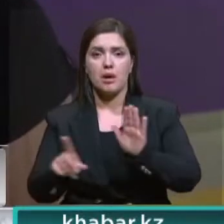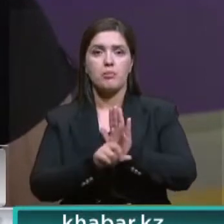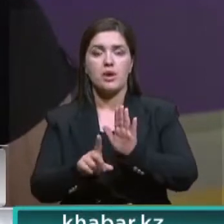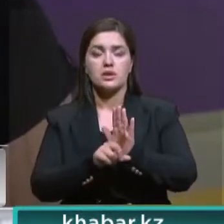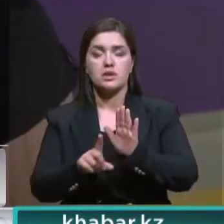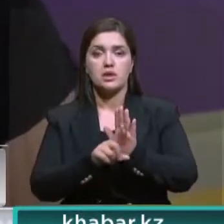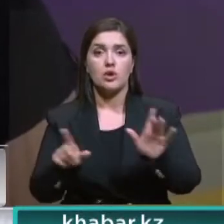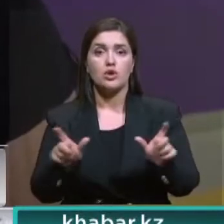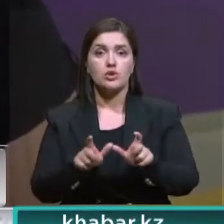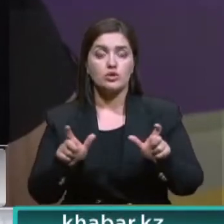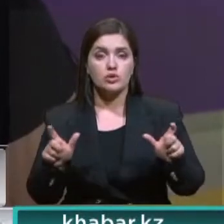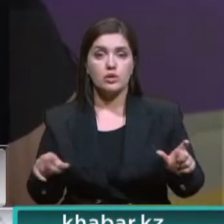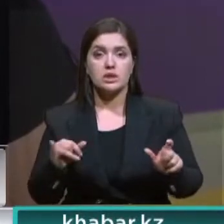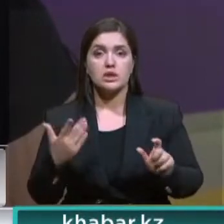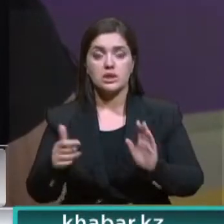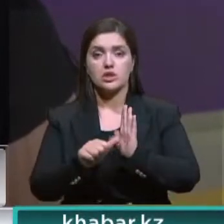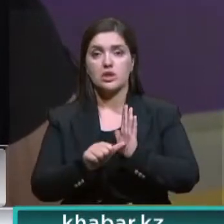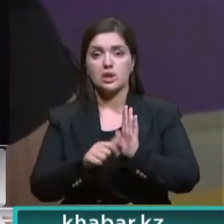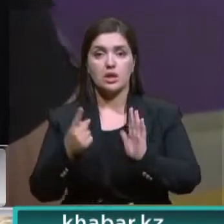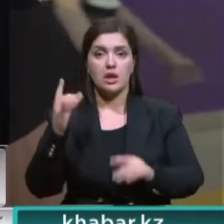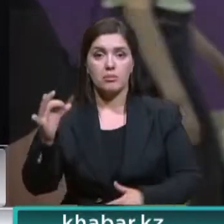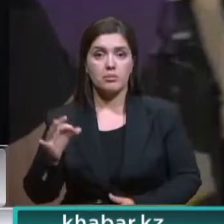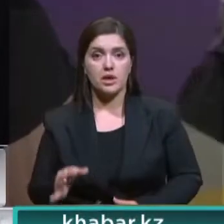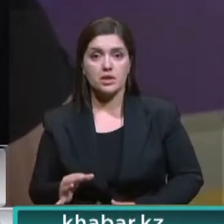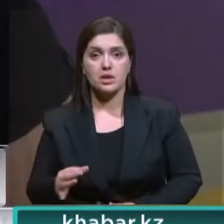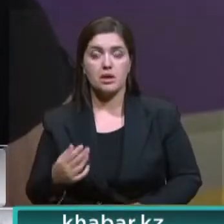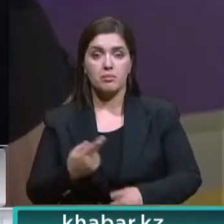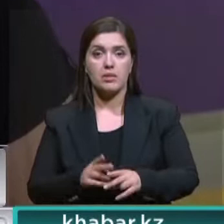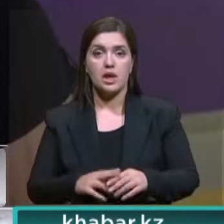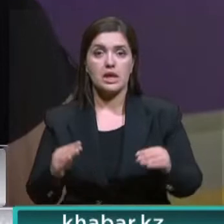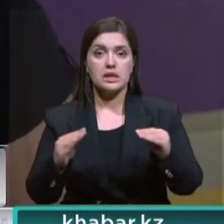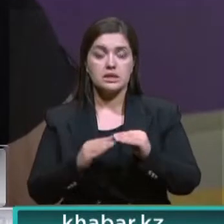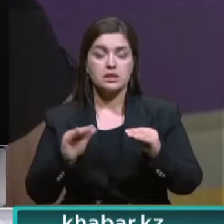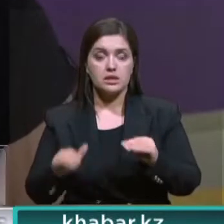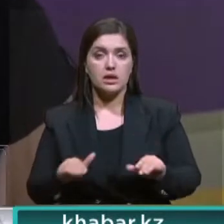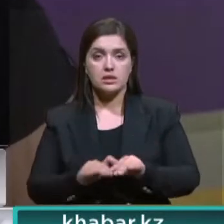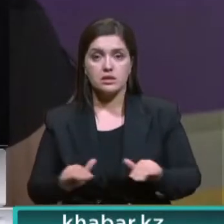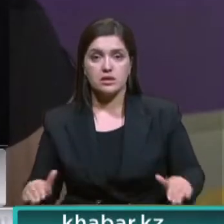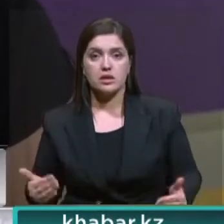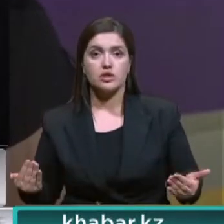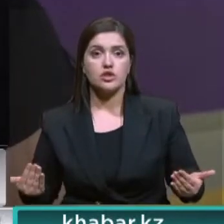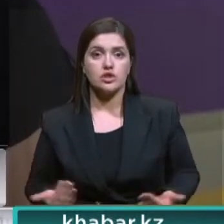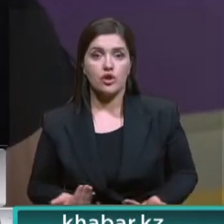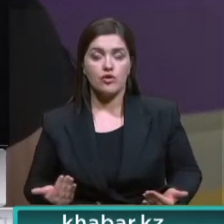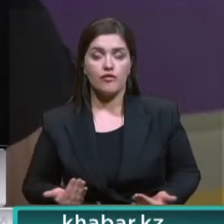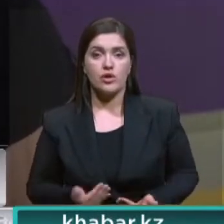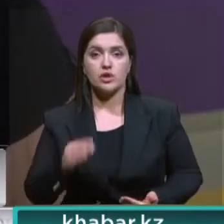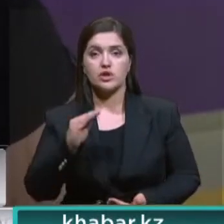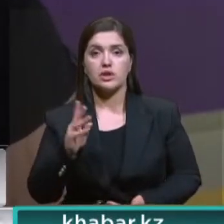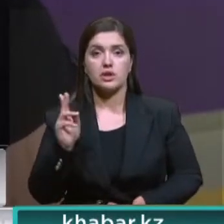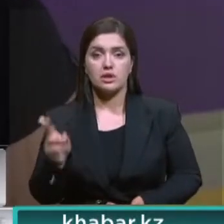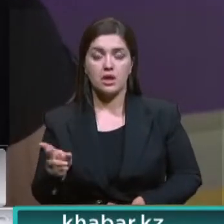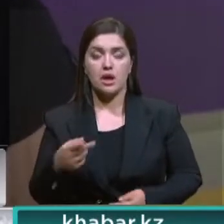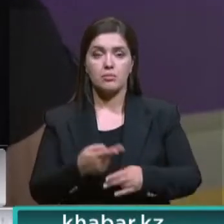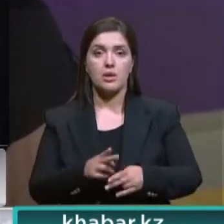дошкольные учреждения. Из них 61%, это свыше 10 тысяч детей, проживают в жилых домах